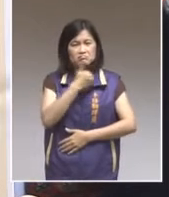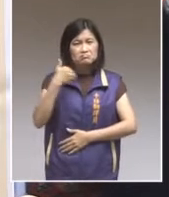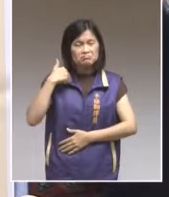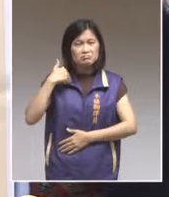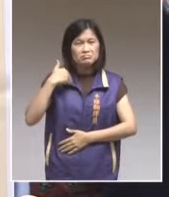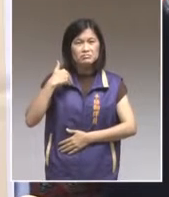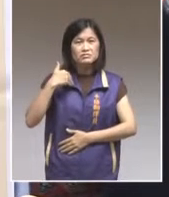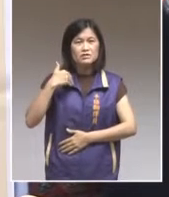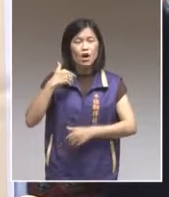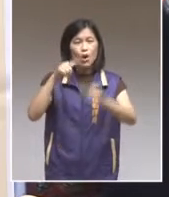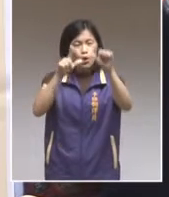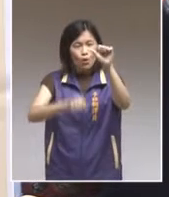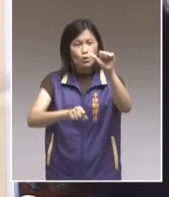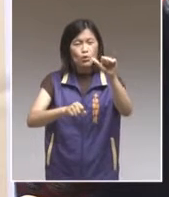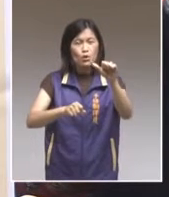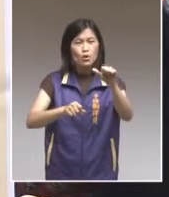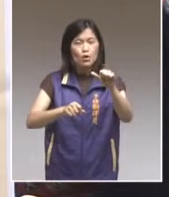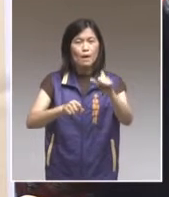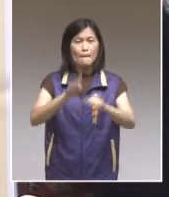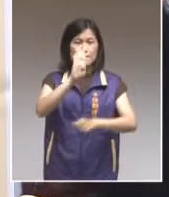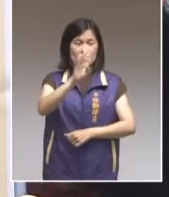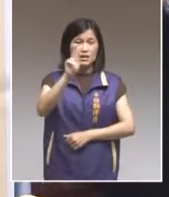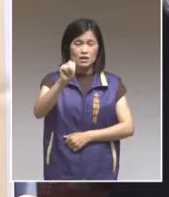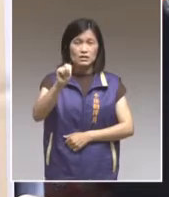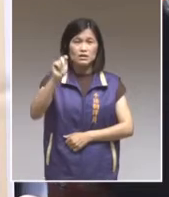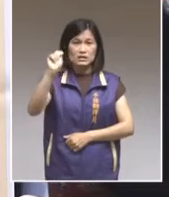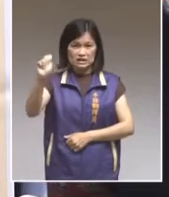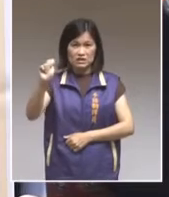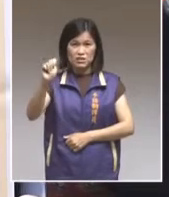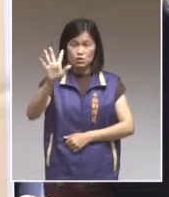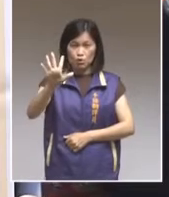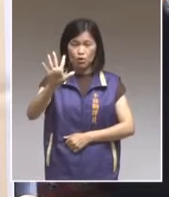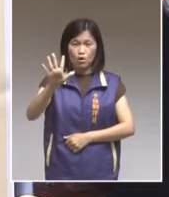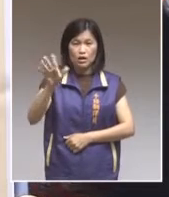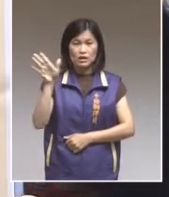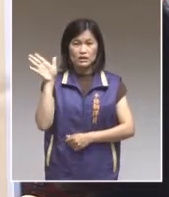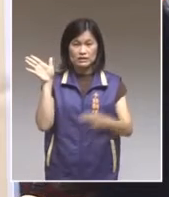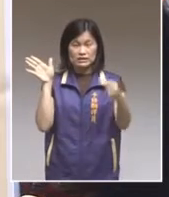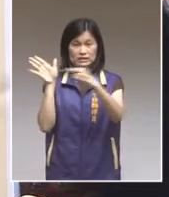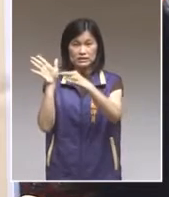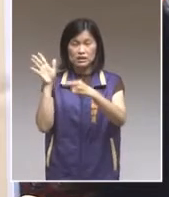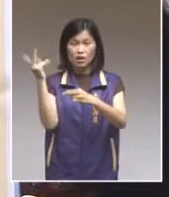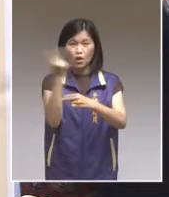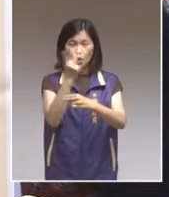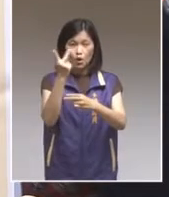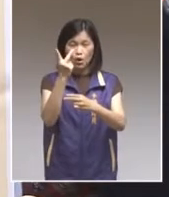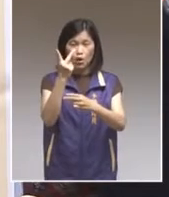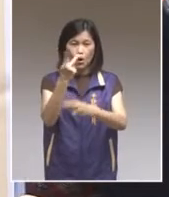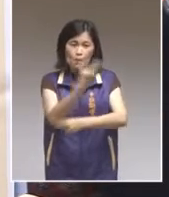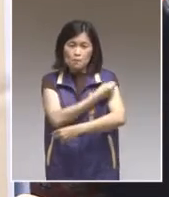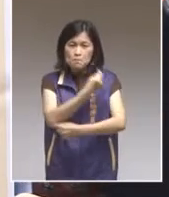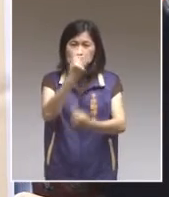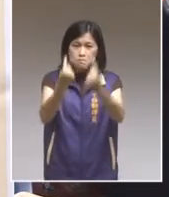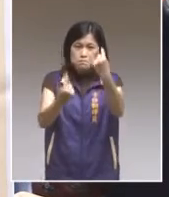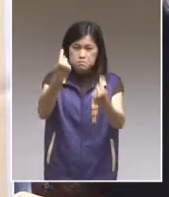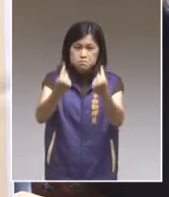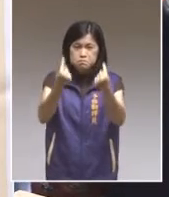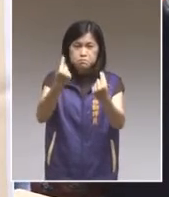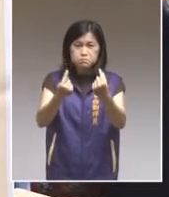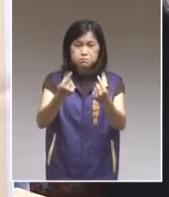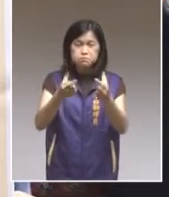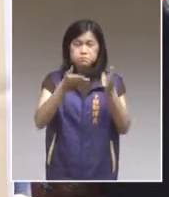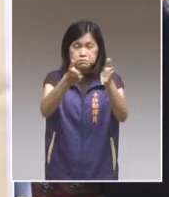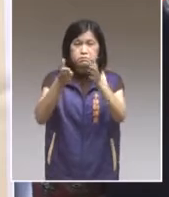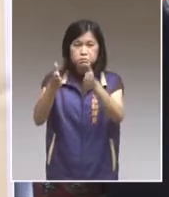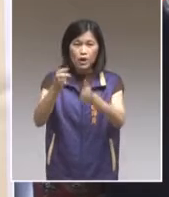的是辉瑞 BNT 的疫苗。那这个图卡是两个疫苗的一个比较，那适用的对